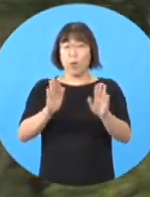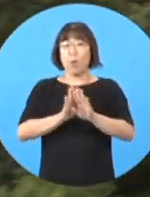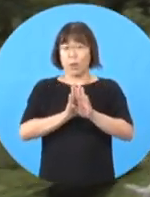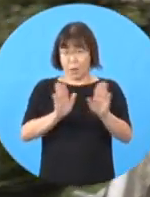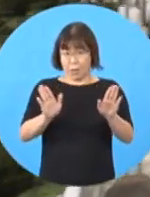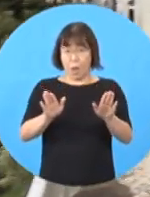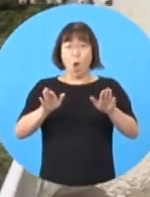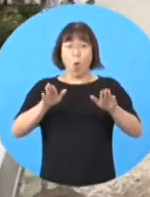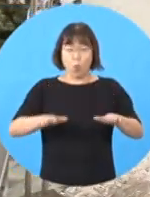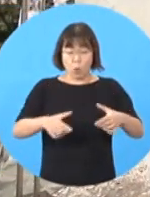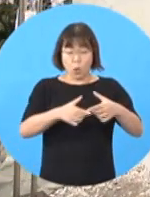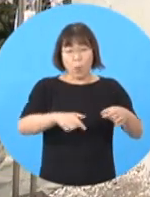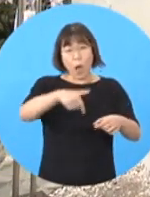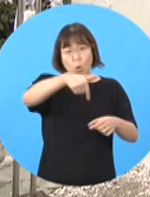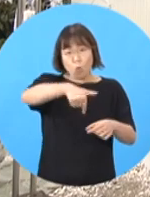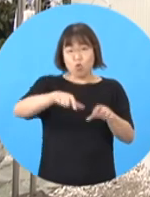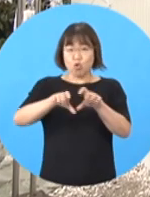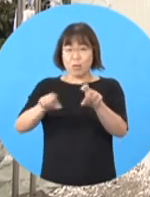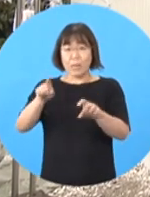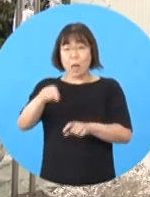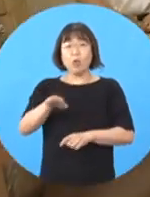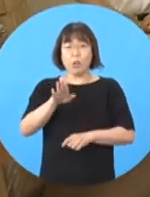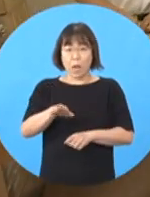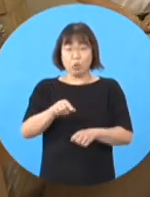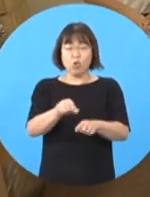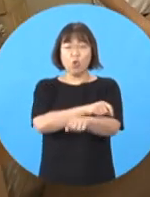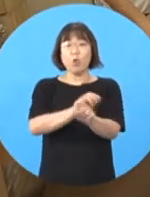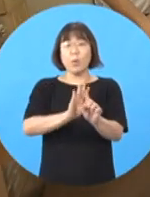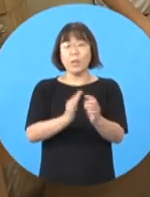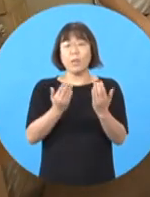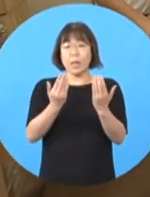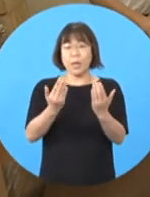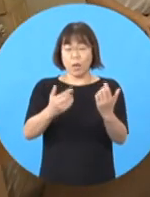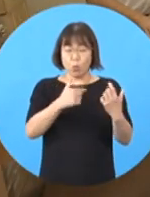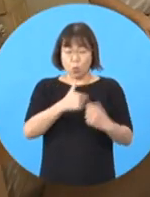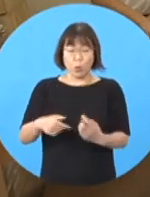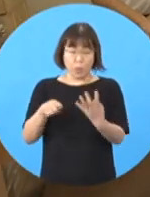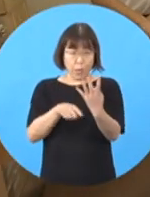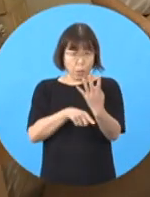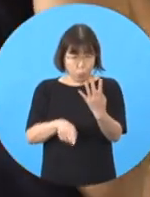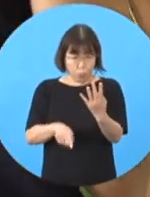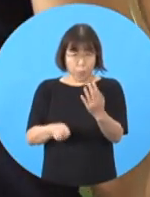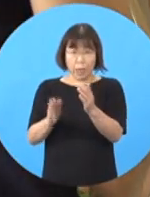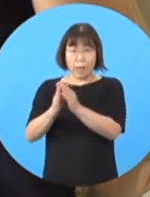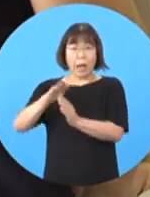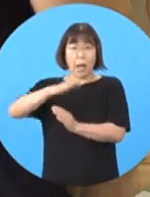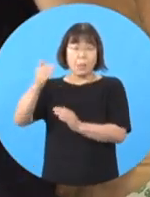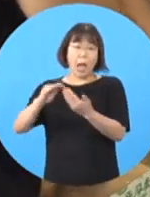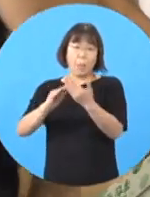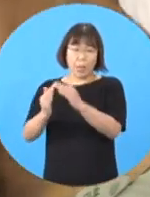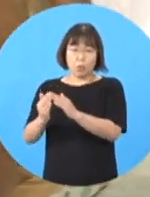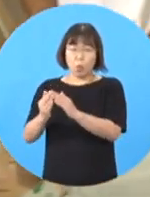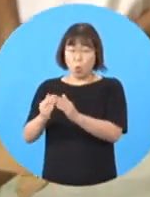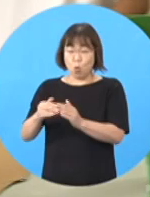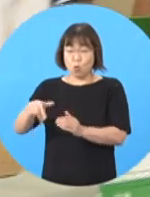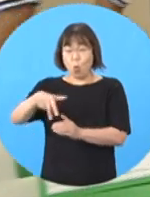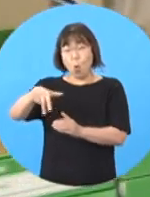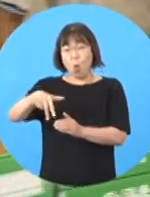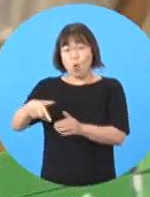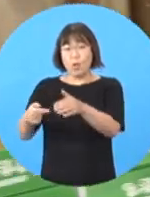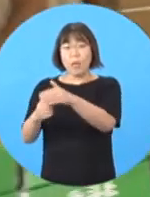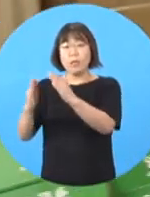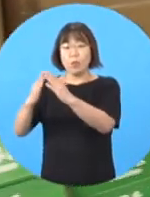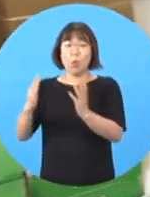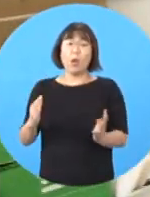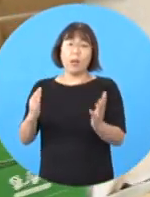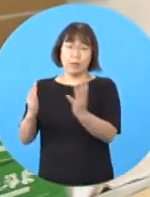この日は国府と板野にある特別支援学校の生徒4人が神山町のすだち農家を訪ね、就業体験を行